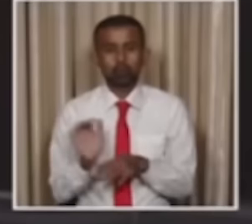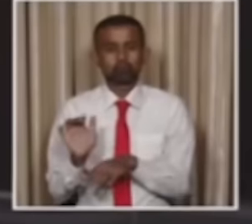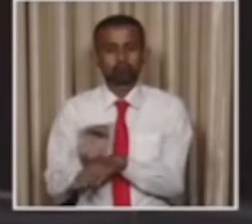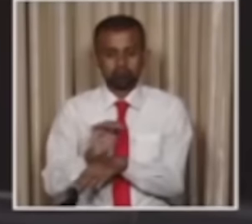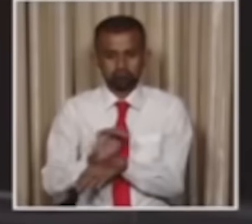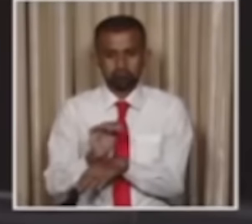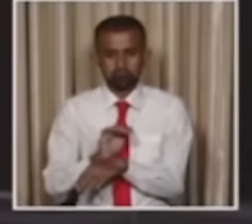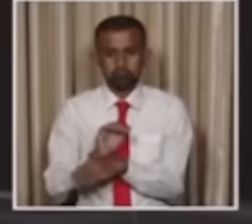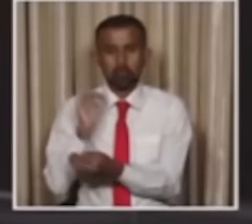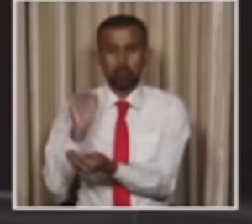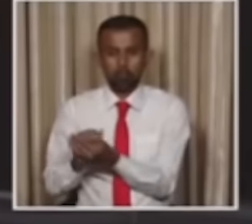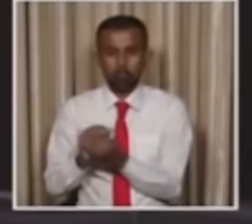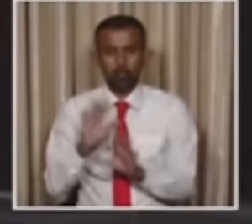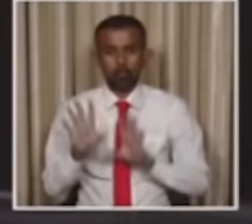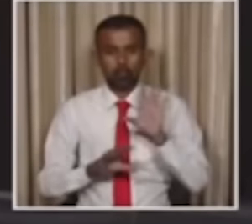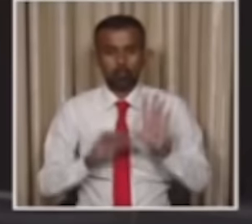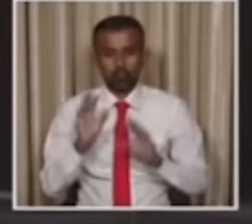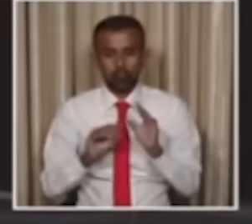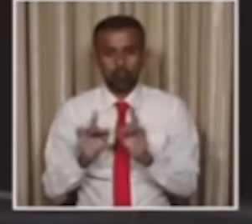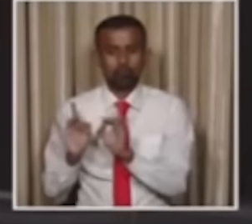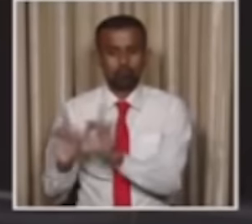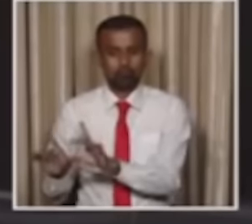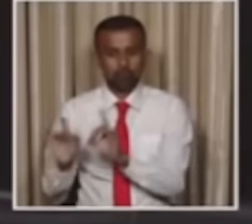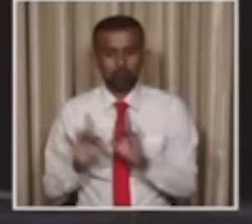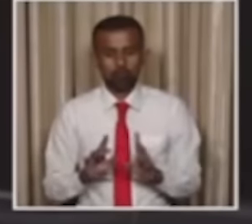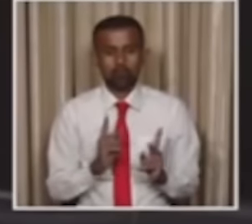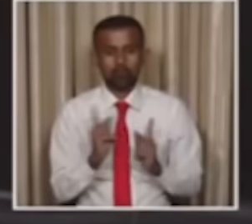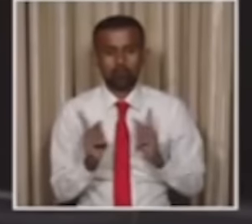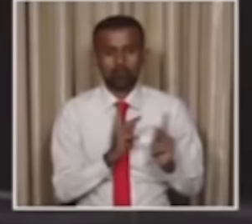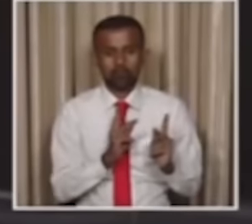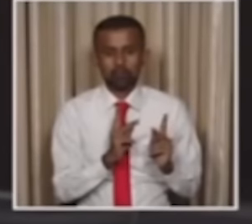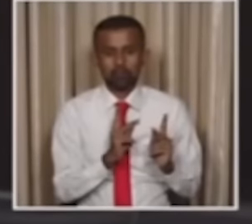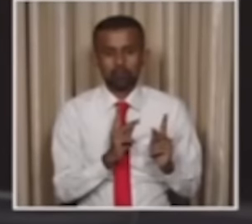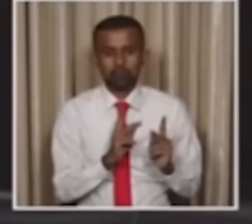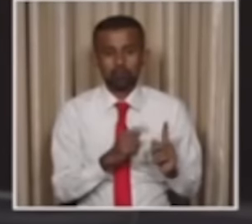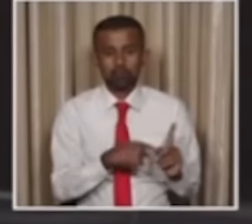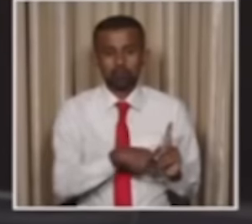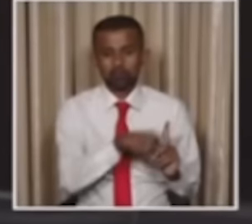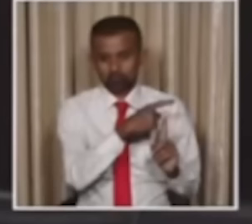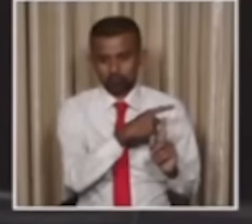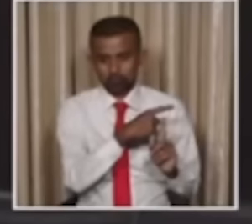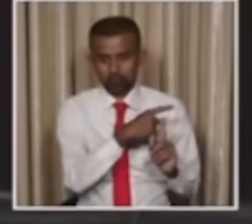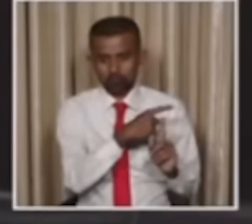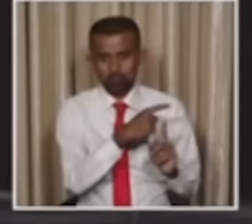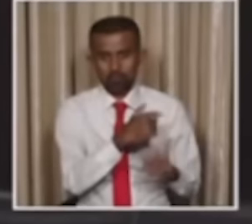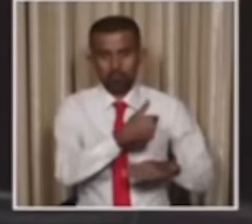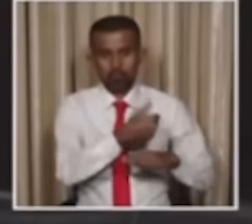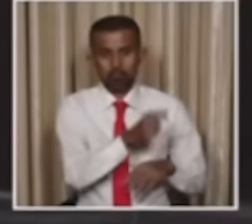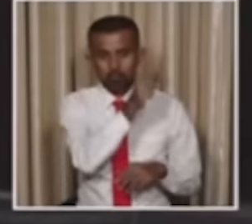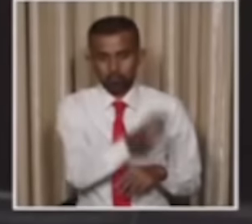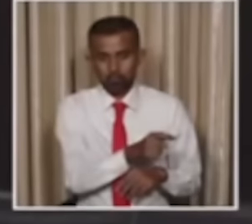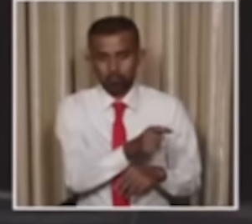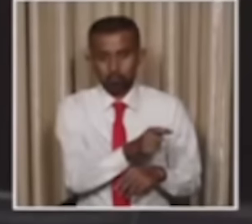ෆිගර්ස්. එතකොට ඒ ෆිගර්ස් තමයි සංචාරක ප්‍රවර්ධන සභාපතිතුමයි